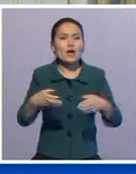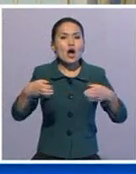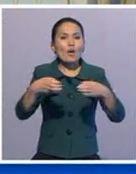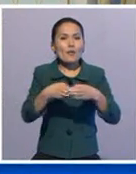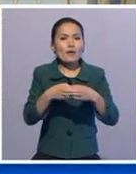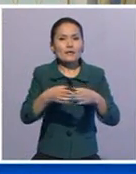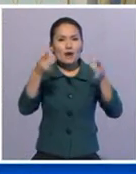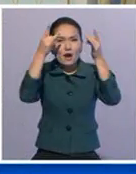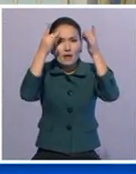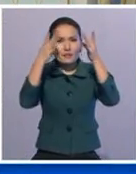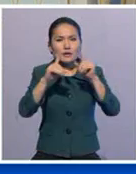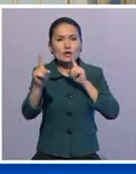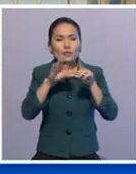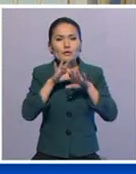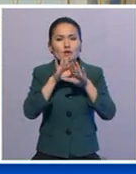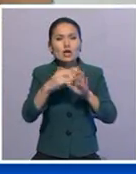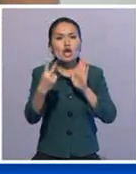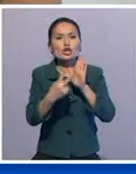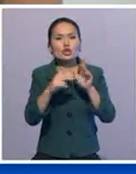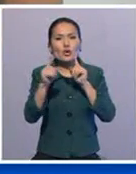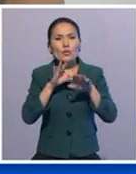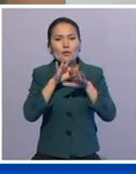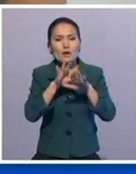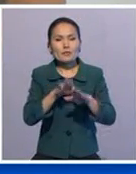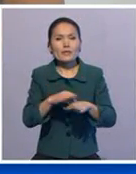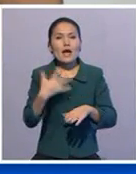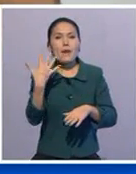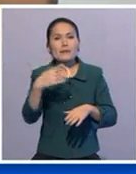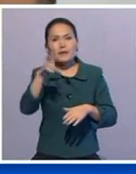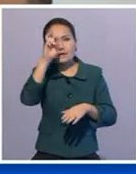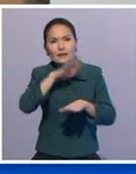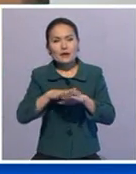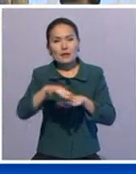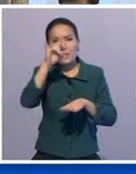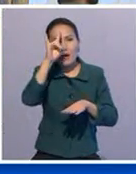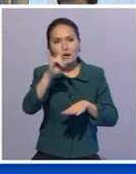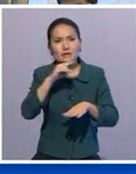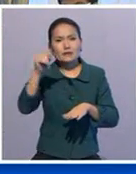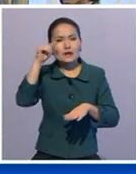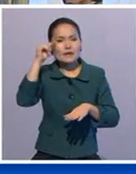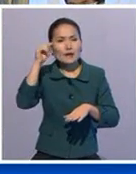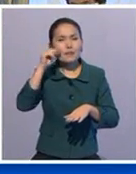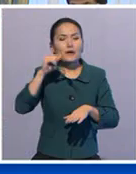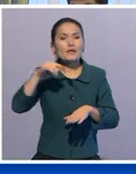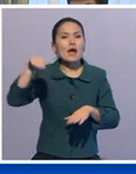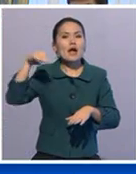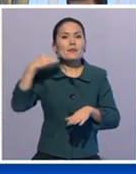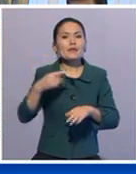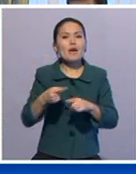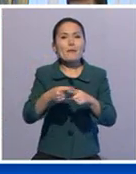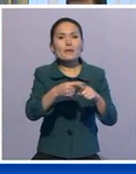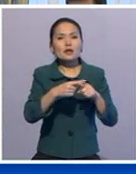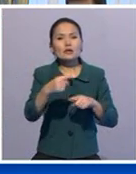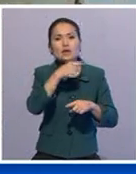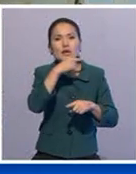мәдени кеңестің 7-ші отырысы өтті. Оған осы қоғамдастыққа мүше 5 елдің Қазақстан, Қырғызстан, Тәжікстан, Беларусь, Ресей